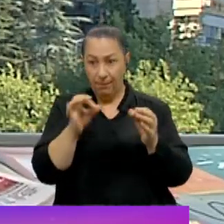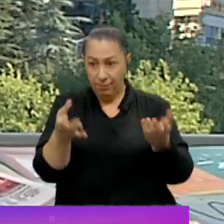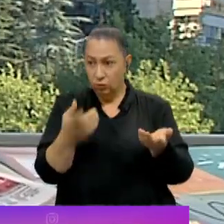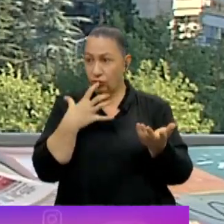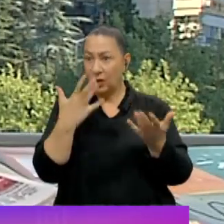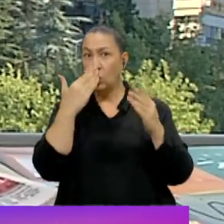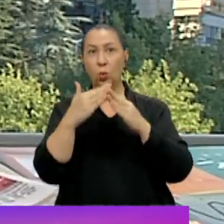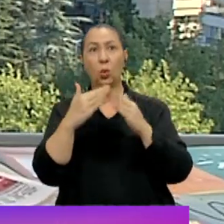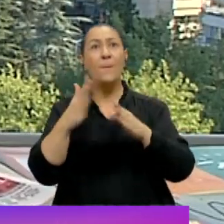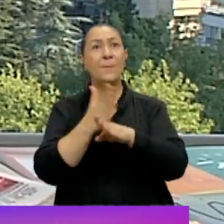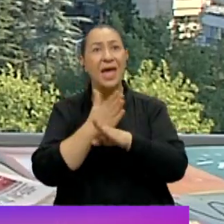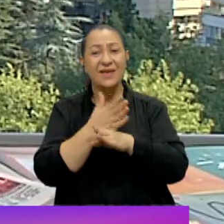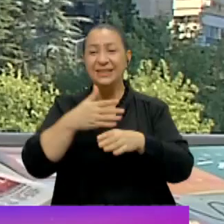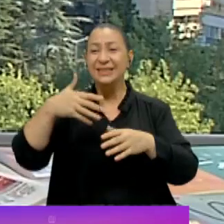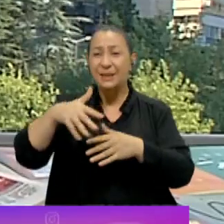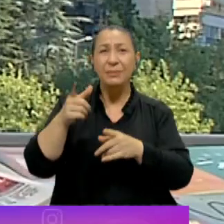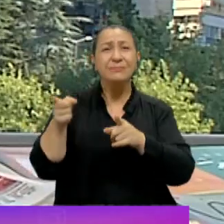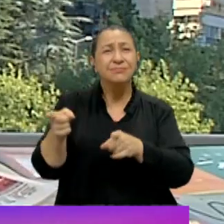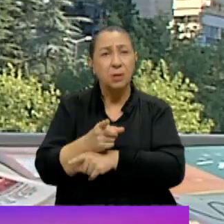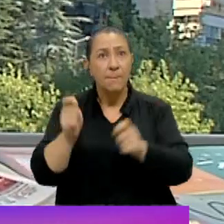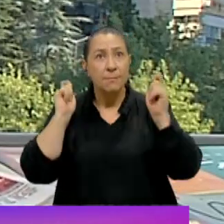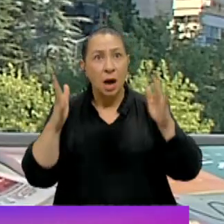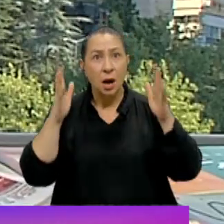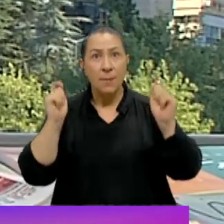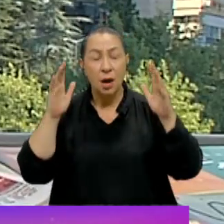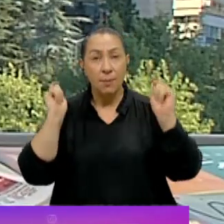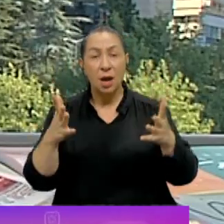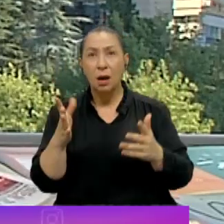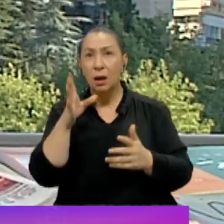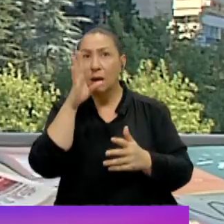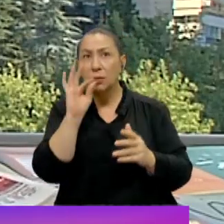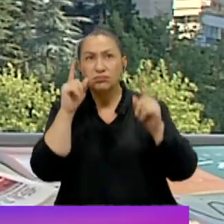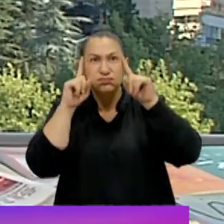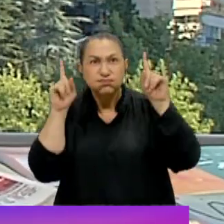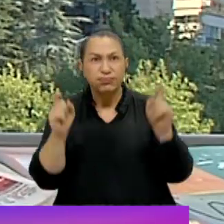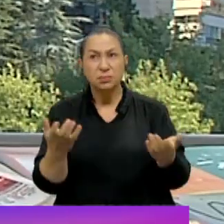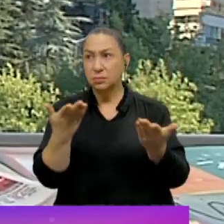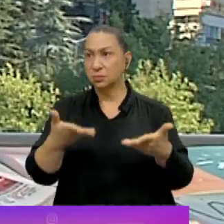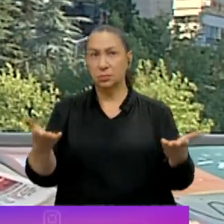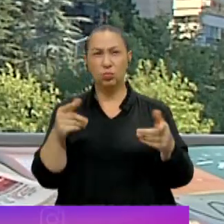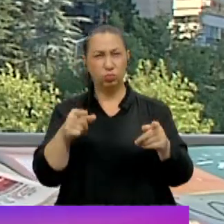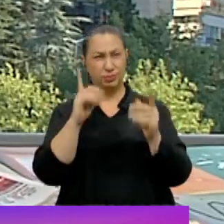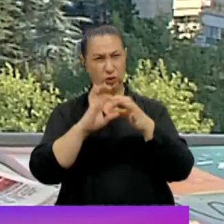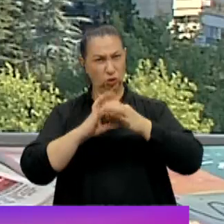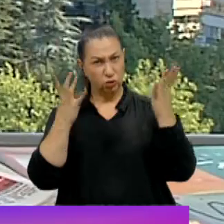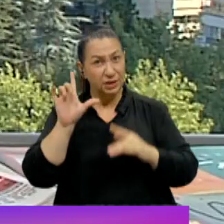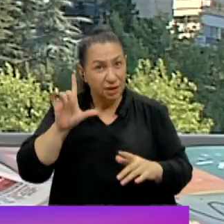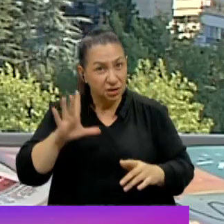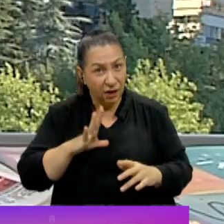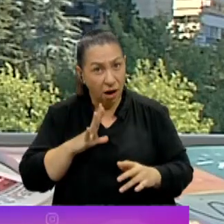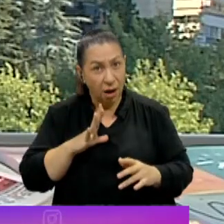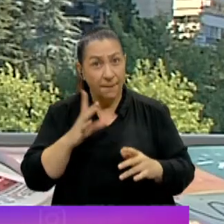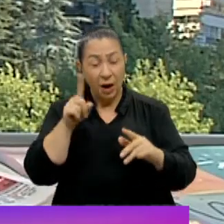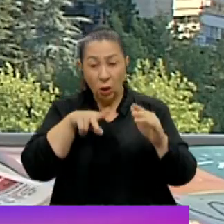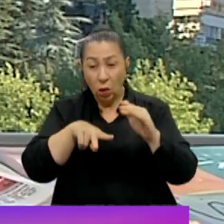mevsiminde meyvelerin, sebzelerin bu kadar pahalı satılmasına kimse akıl sır erdiremiyor. Burada bir çözüme ihtiyacımız var.